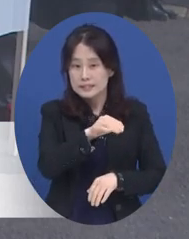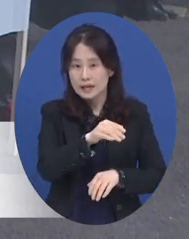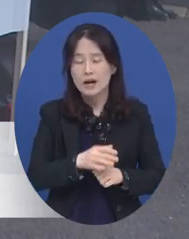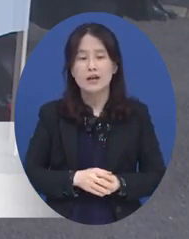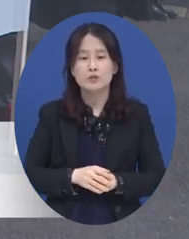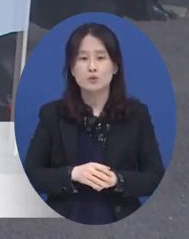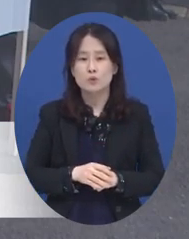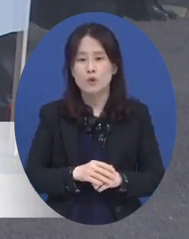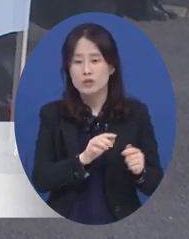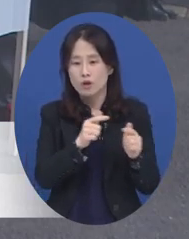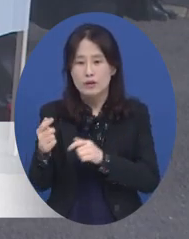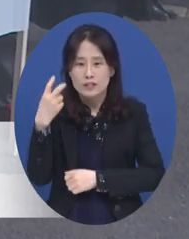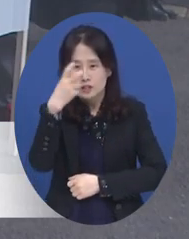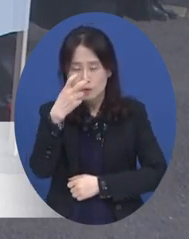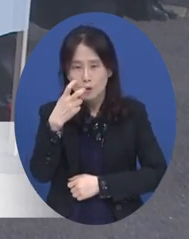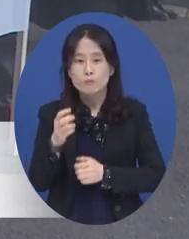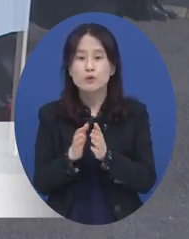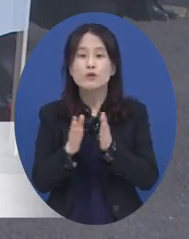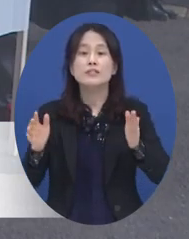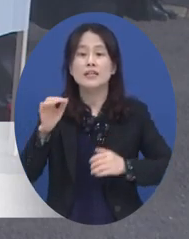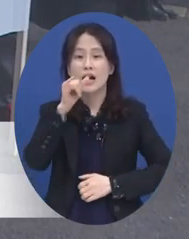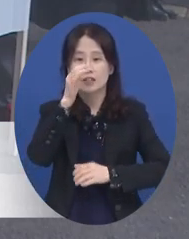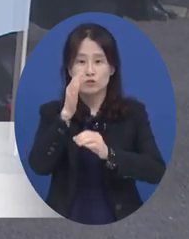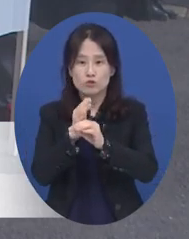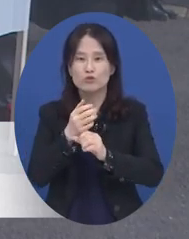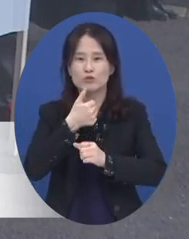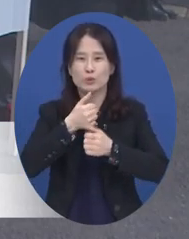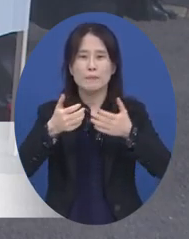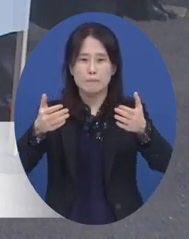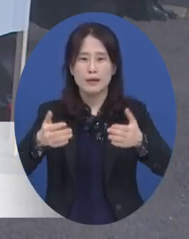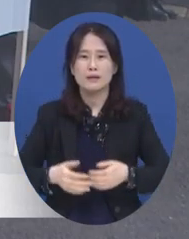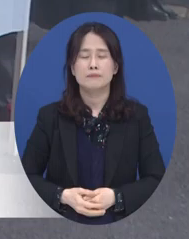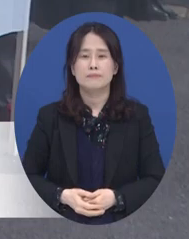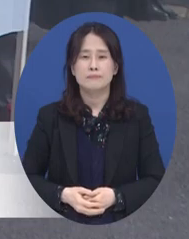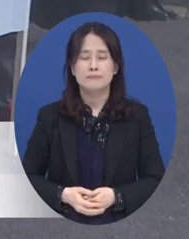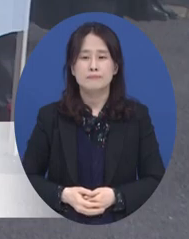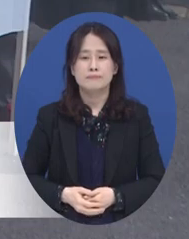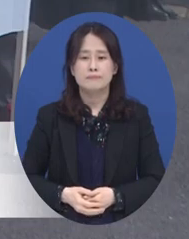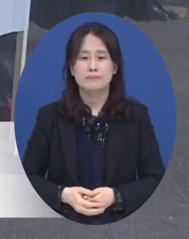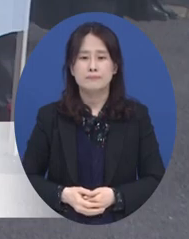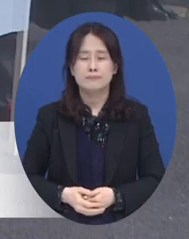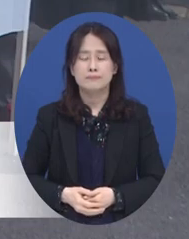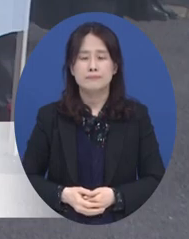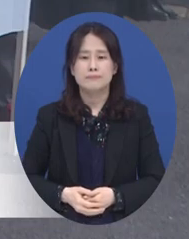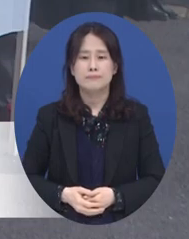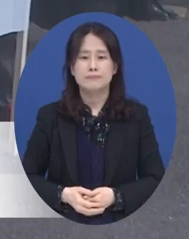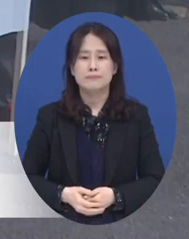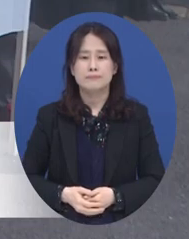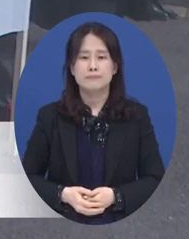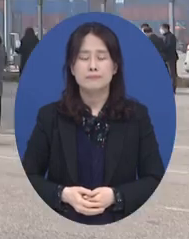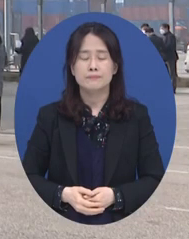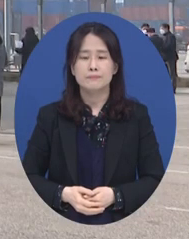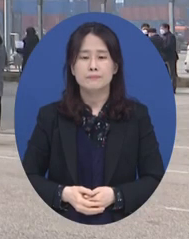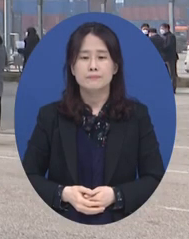배출 사업장을 대상으로 점검도 이뤄졌습니다. 최창순 기자가 현장 동행했습니다.